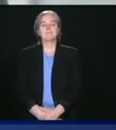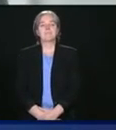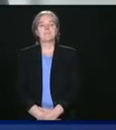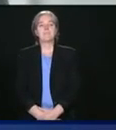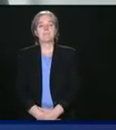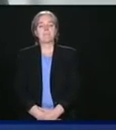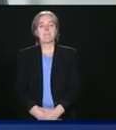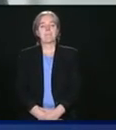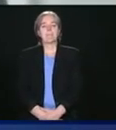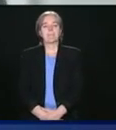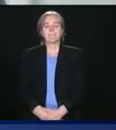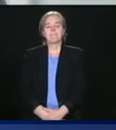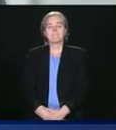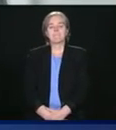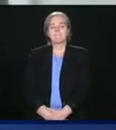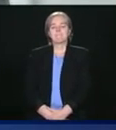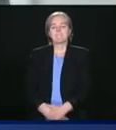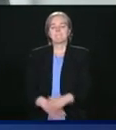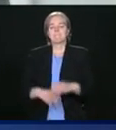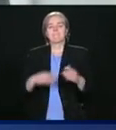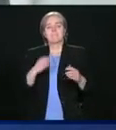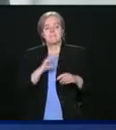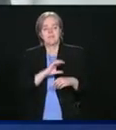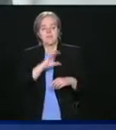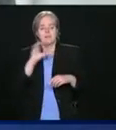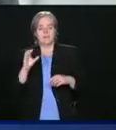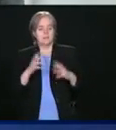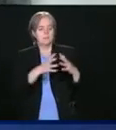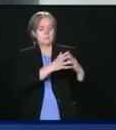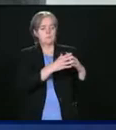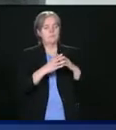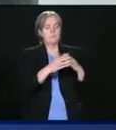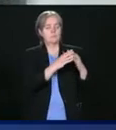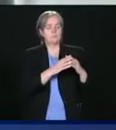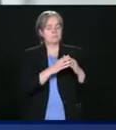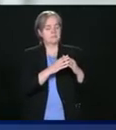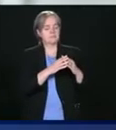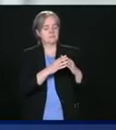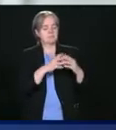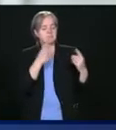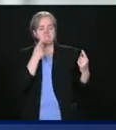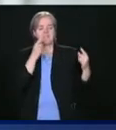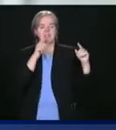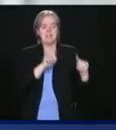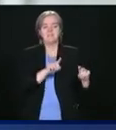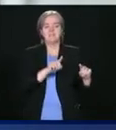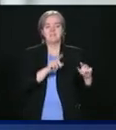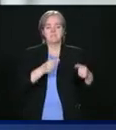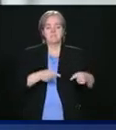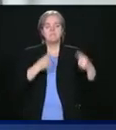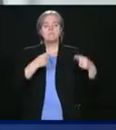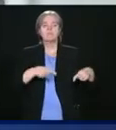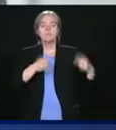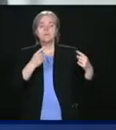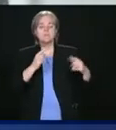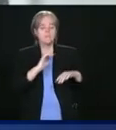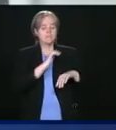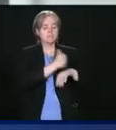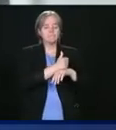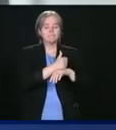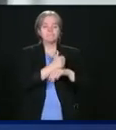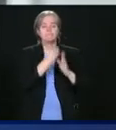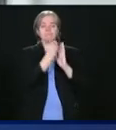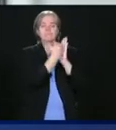Je veux commencer aujourd'hui en vous confirmant que le Canada et les États-Unis se sont entendus pour prolonger de 30 jours